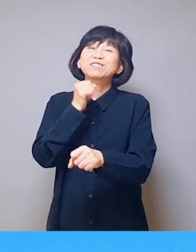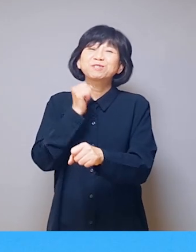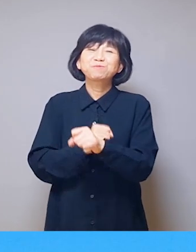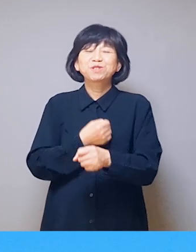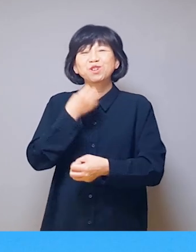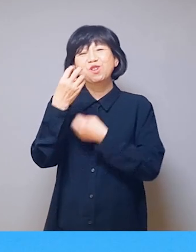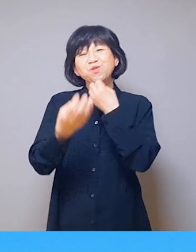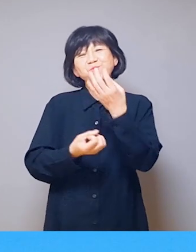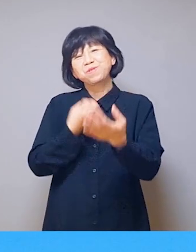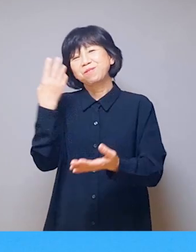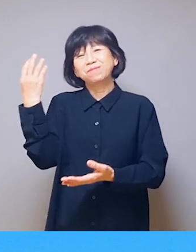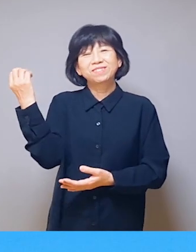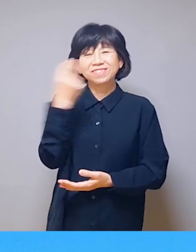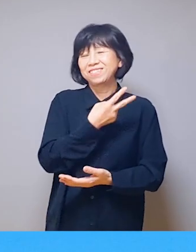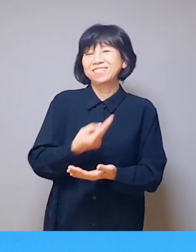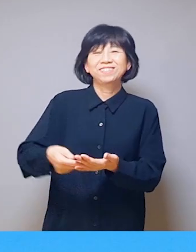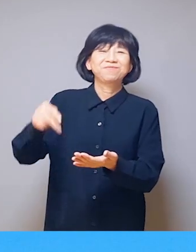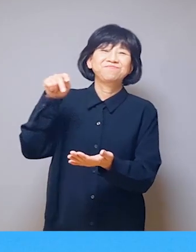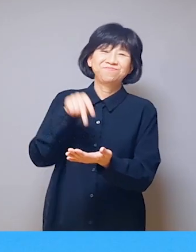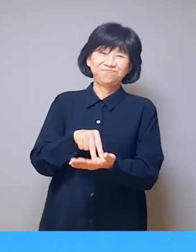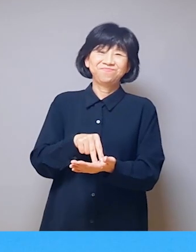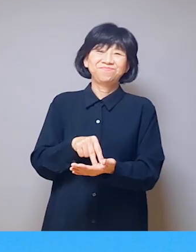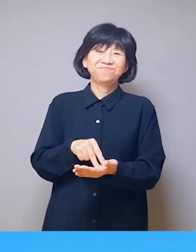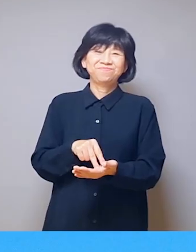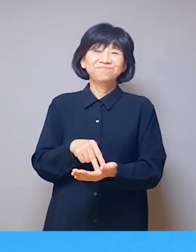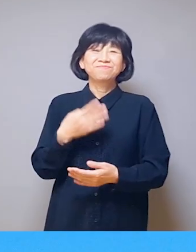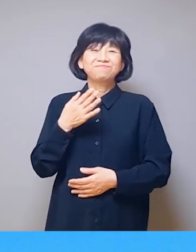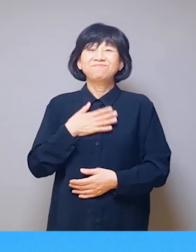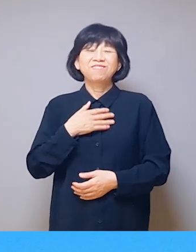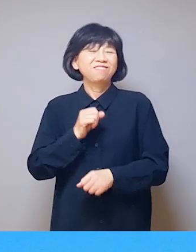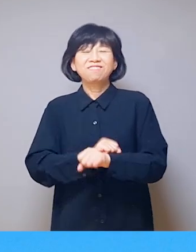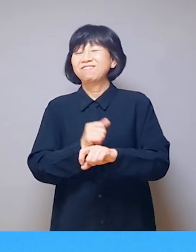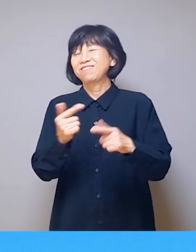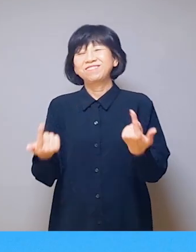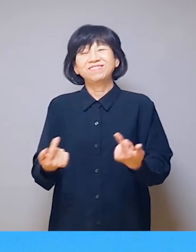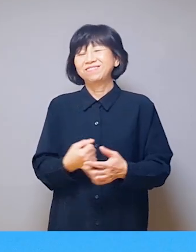것을 고백하면 그래, 내가 하는 것도 아닌데 뭐